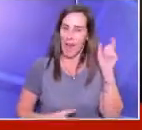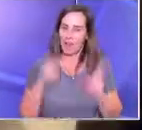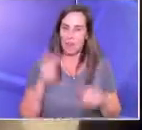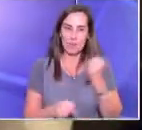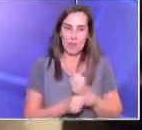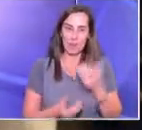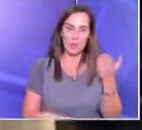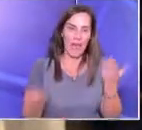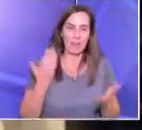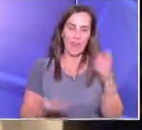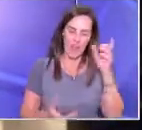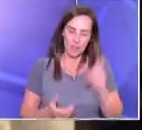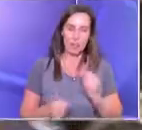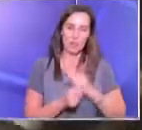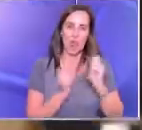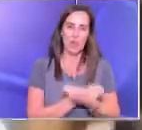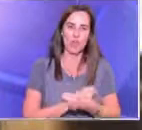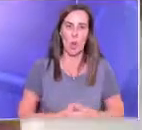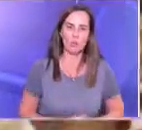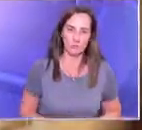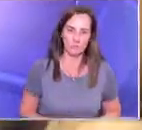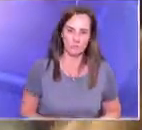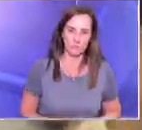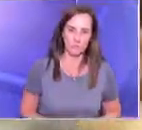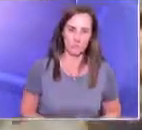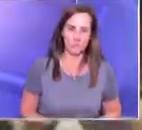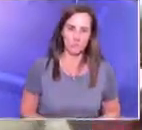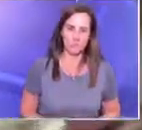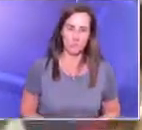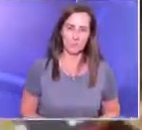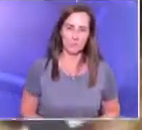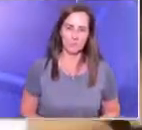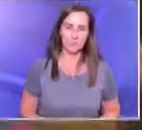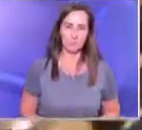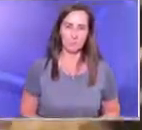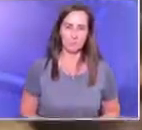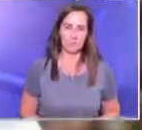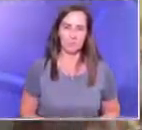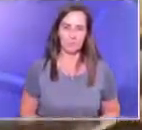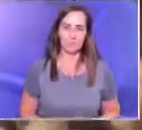שעשו את ההבדל, אלה אנשים שעשו את השינוי.